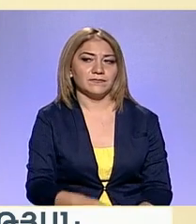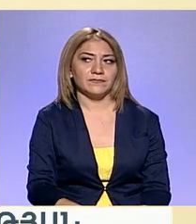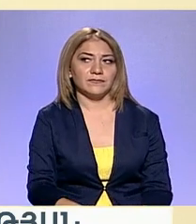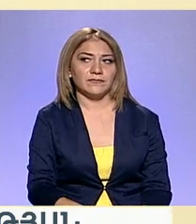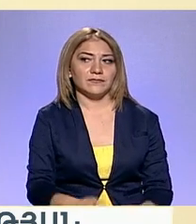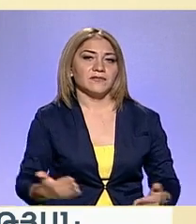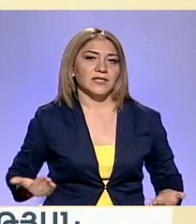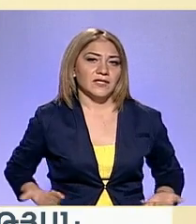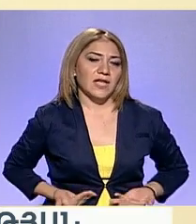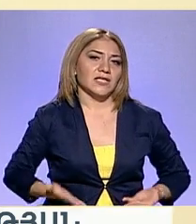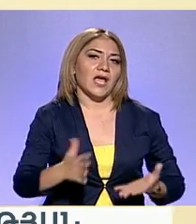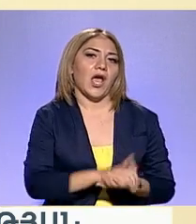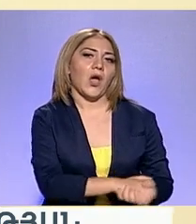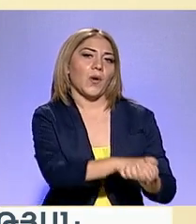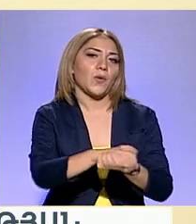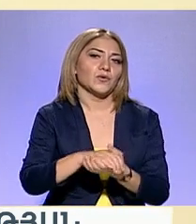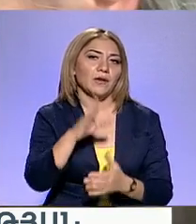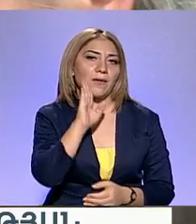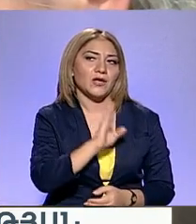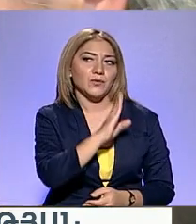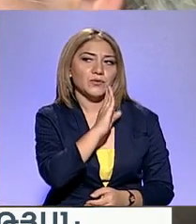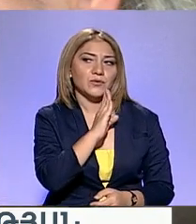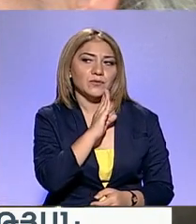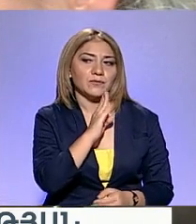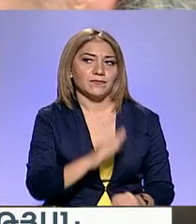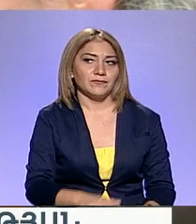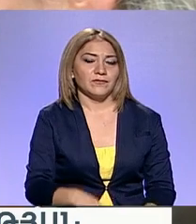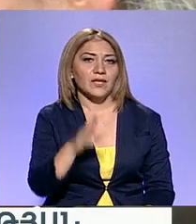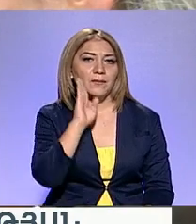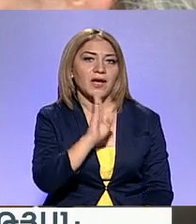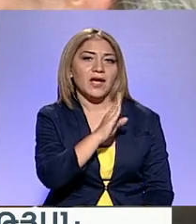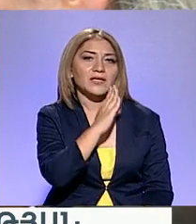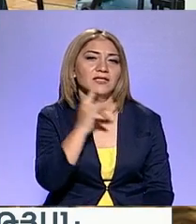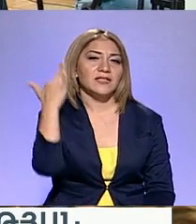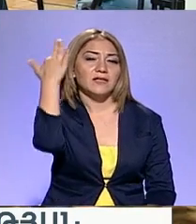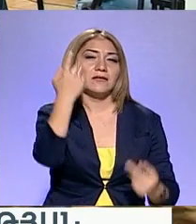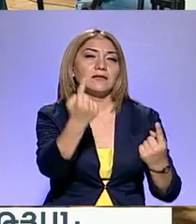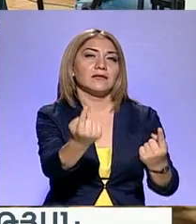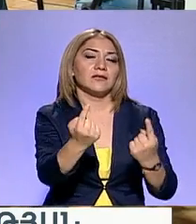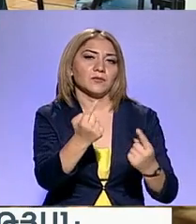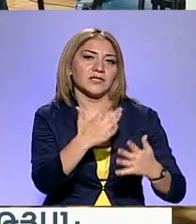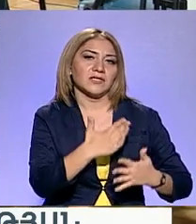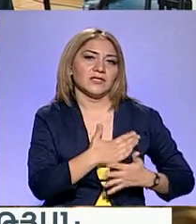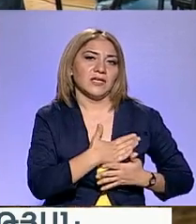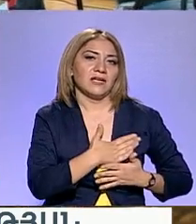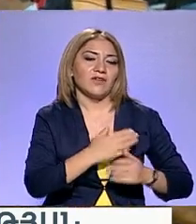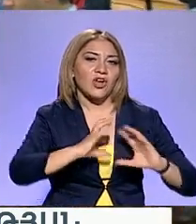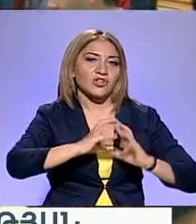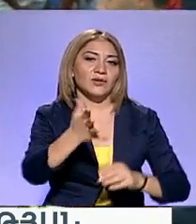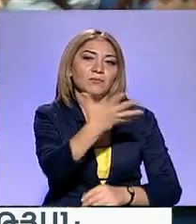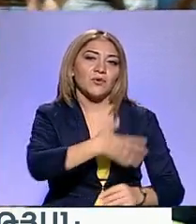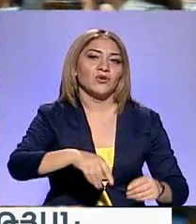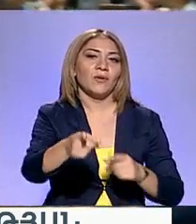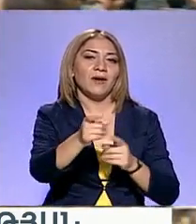կեցե խաղաղությունը, կեցե մայրությունը, կեցե մայրական տիեզերական սերը, որի առաջ կհալվեն աշխարհի